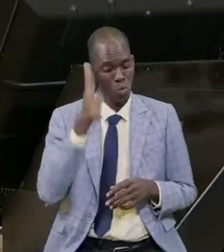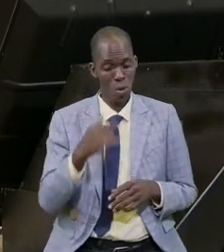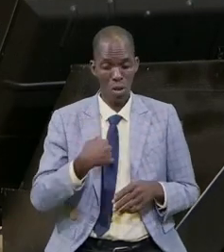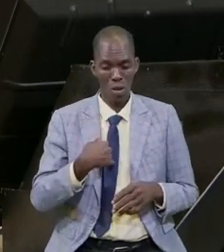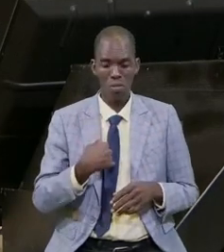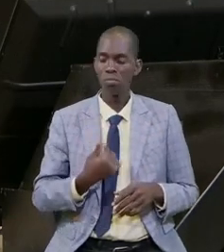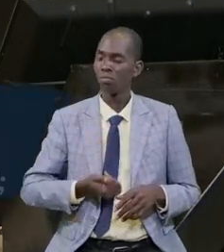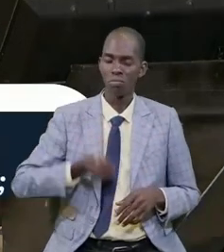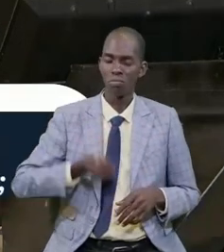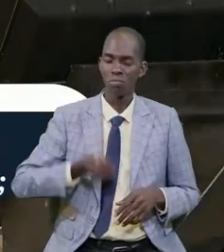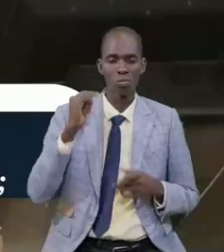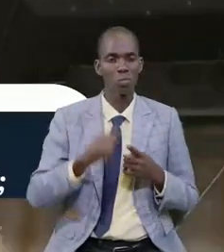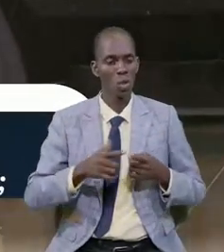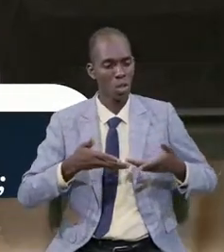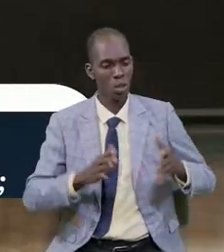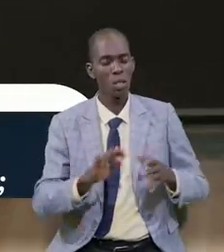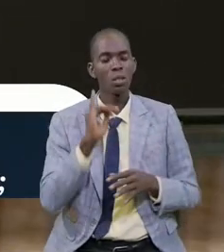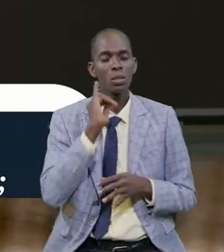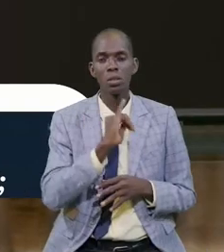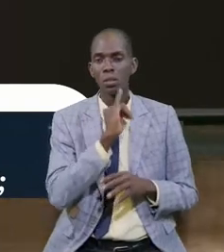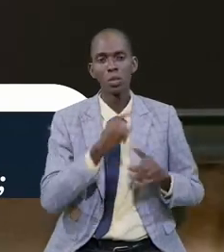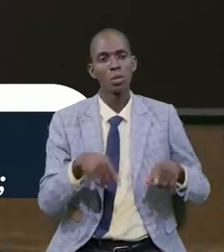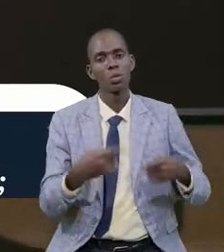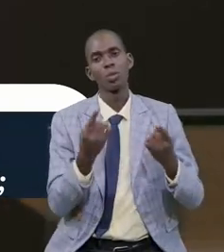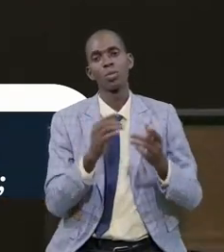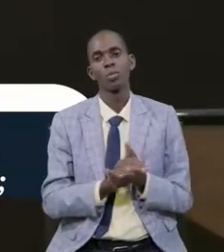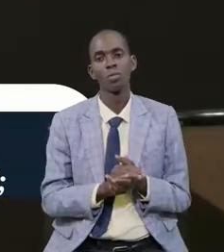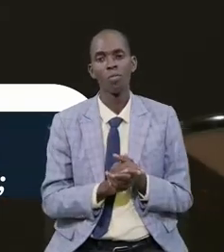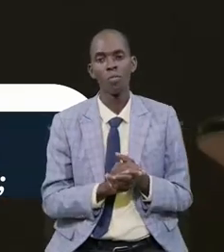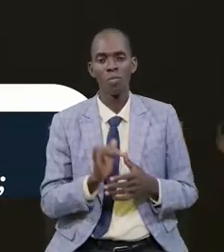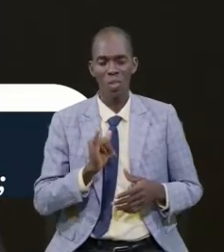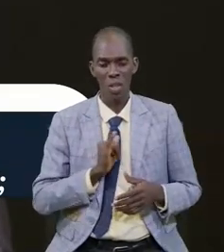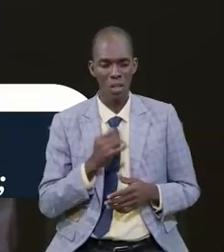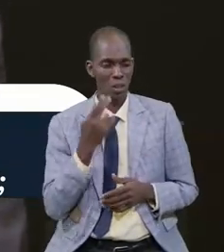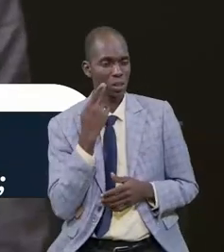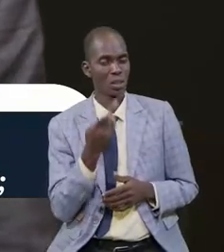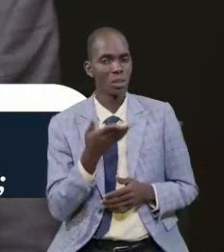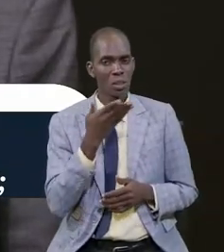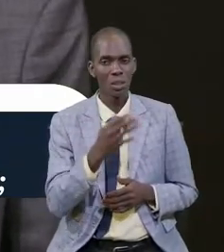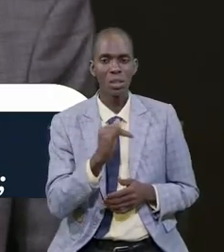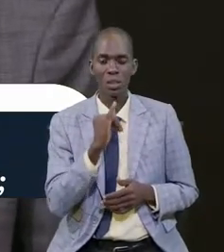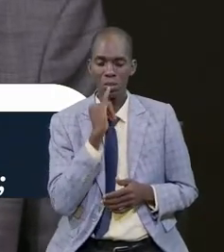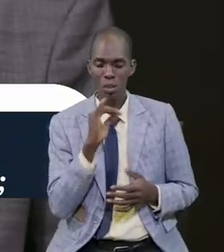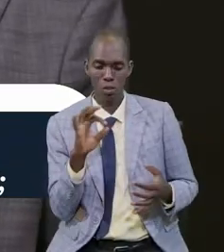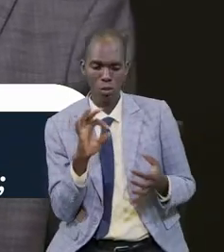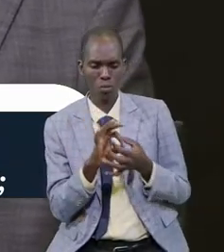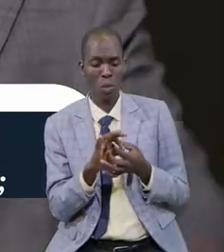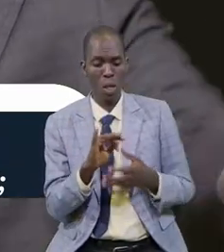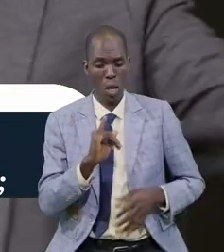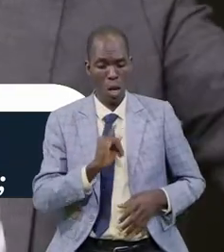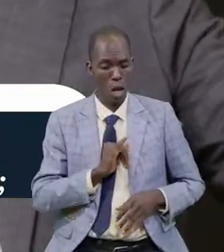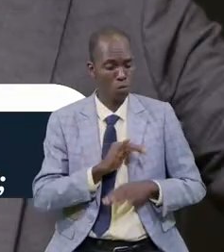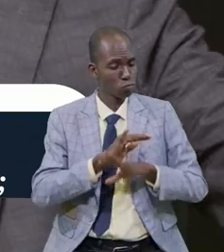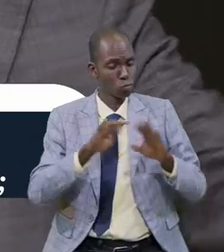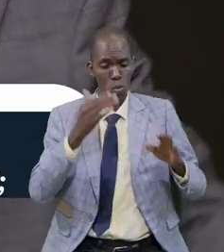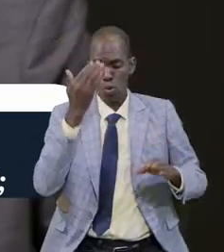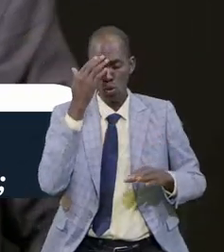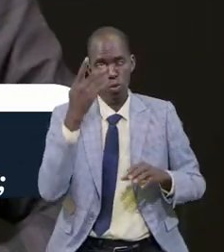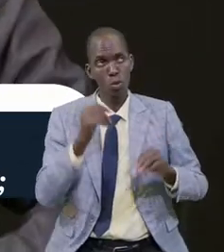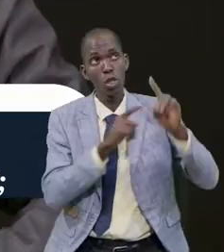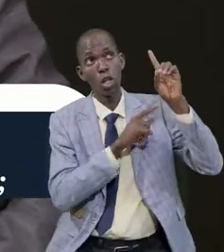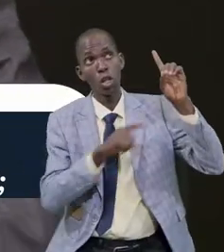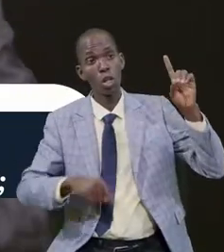ne connais point l'Éternel et je ne laisserai point aller Israël. Est-ce qu'il y a un contact là-bas, une connexion là-bas? Je